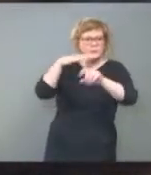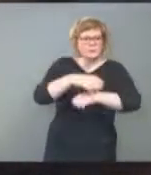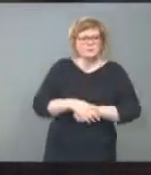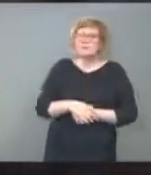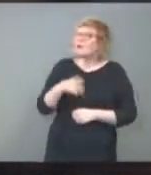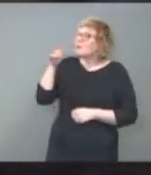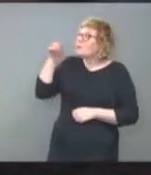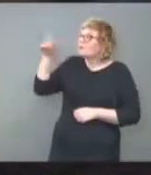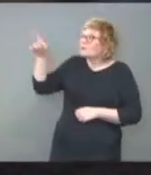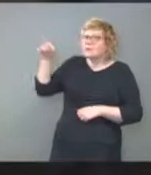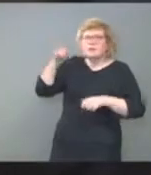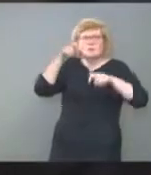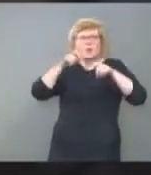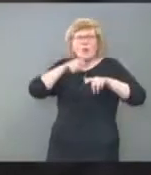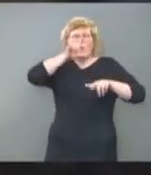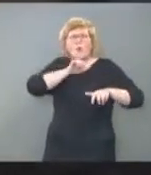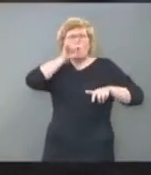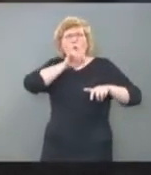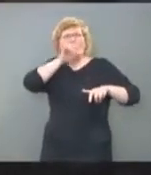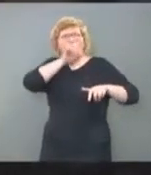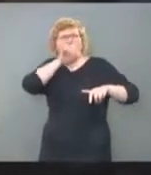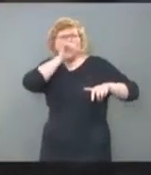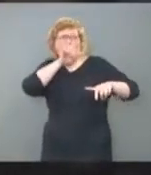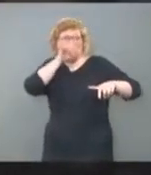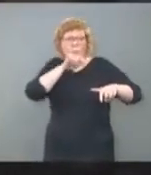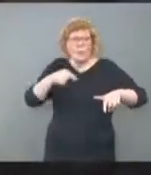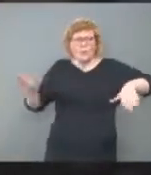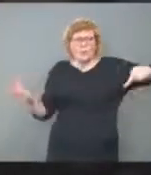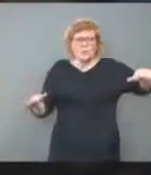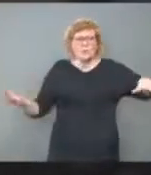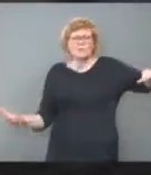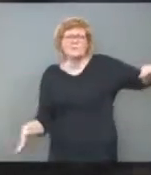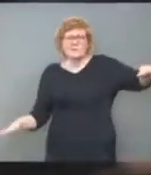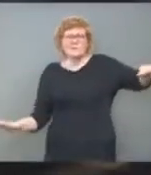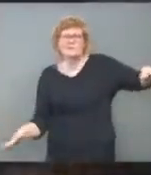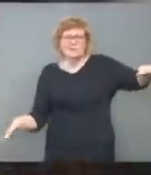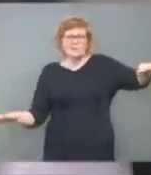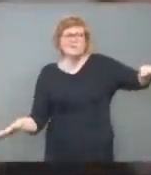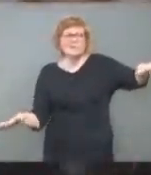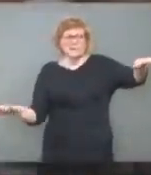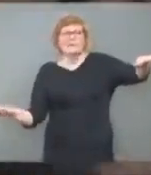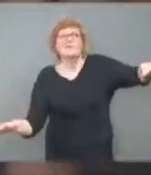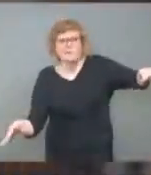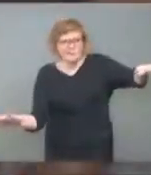géant l'empêchent de marcher. Allez les petits albatros, c'est le moment de